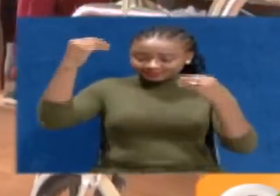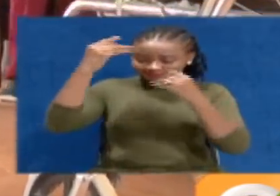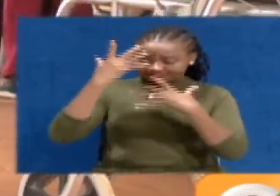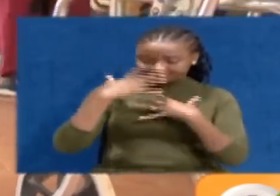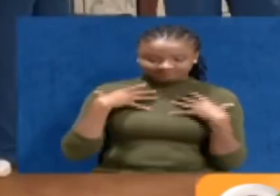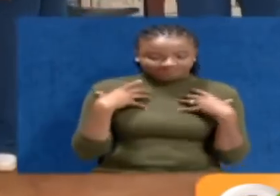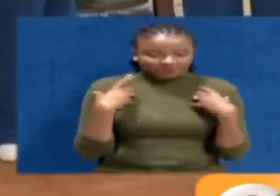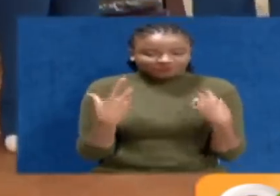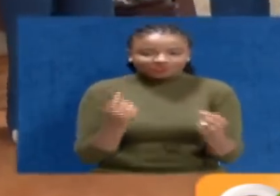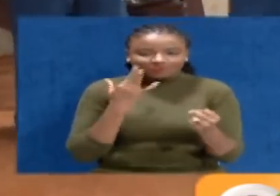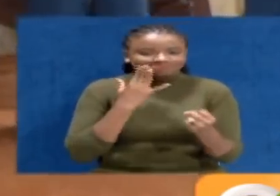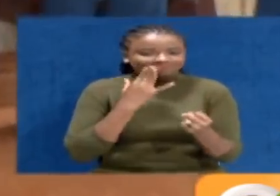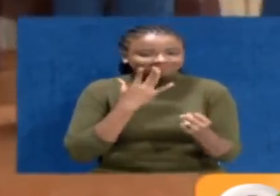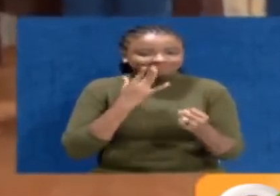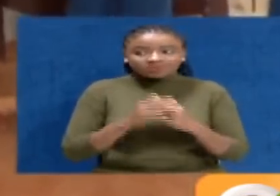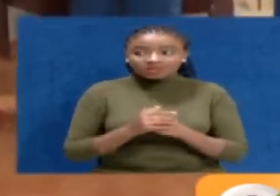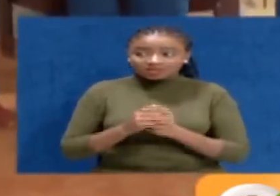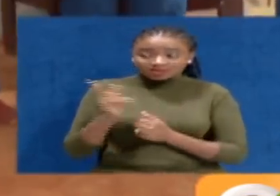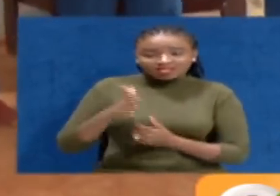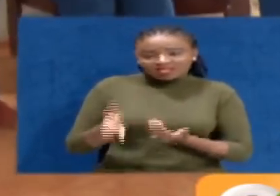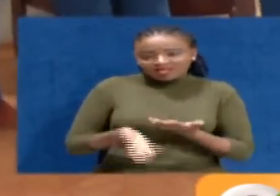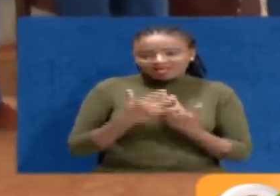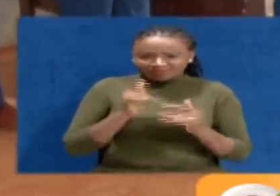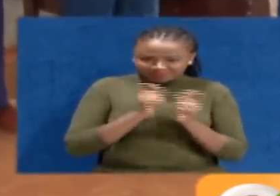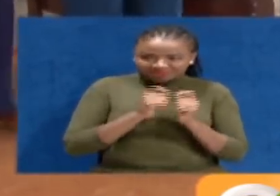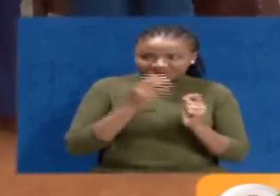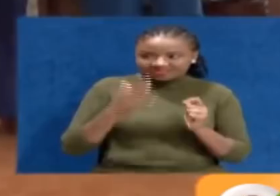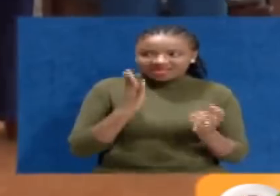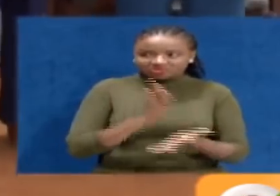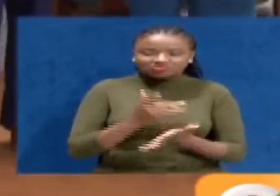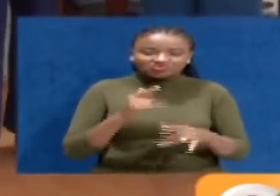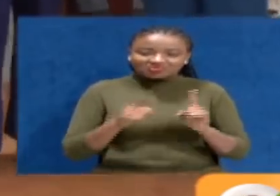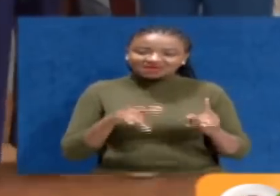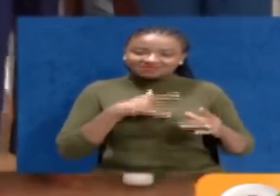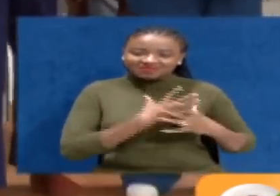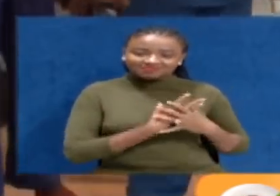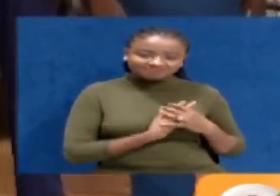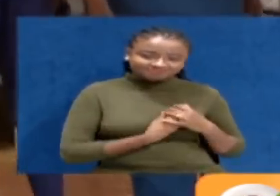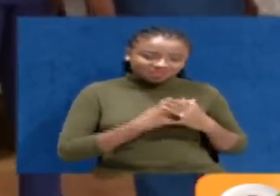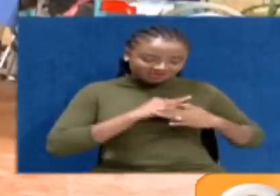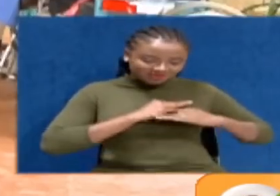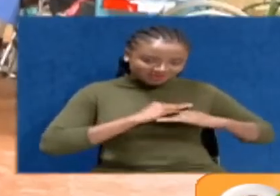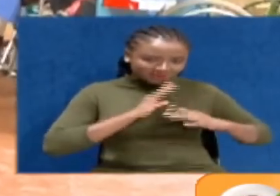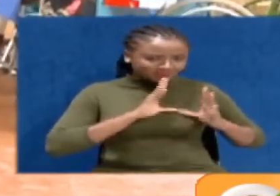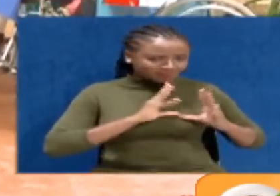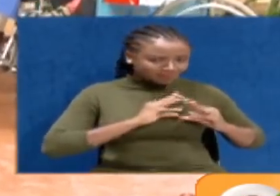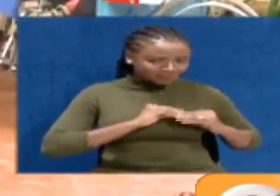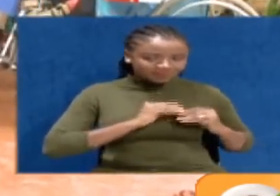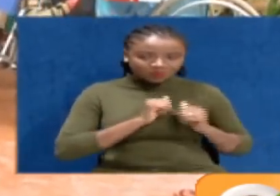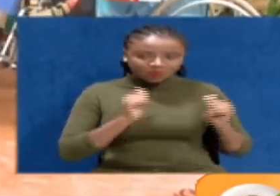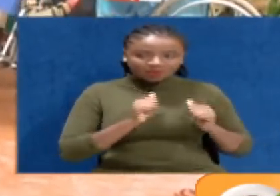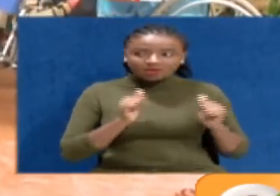nourishment every day. It is one of the ways of soothing their pain. The philosophy here is to recreate for these patients